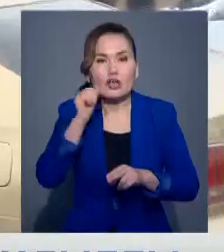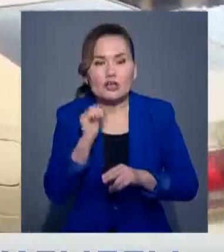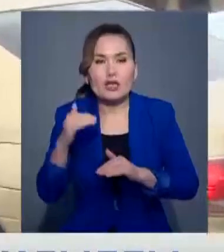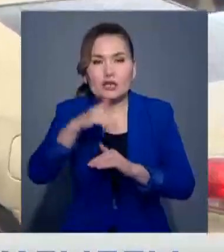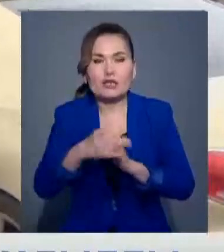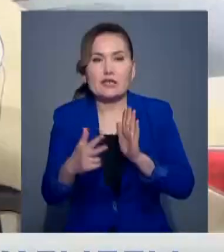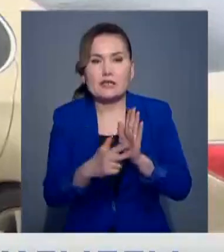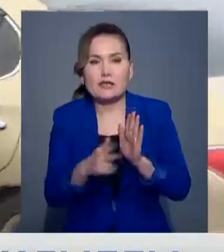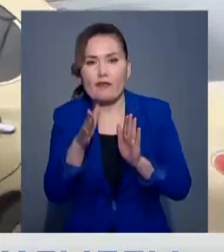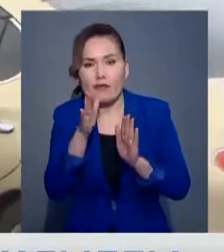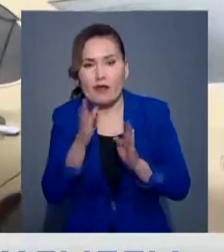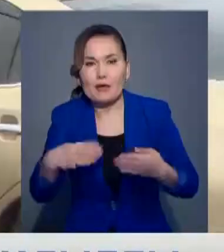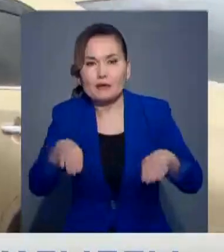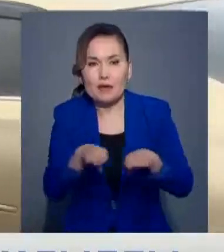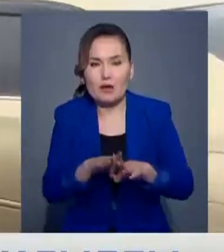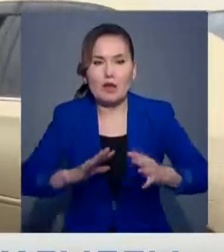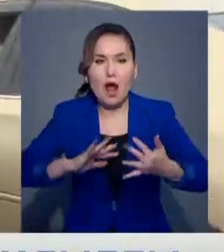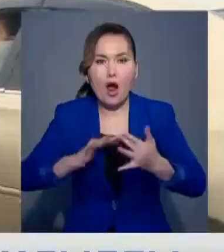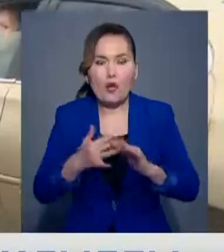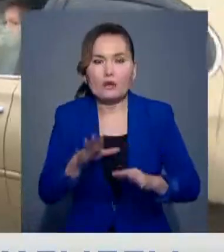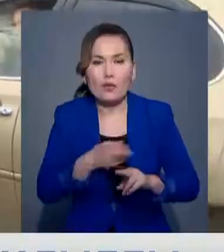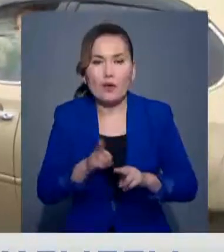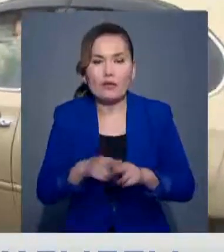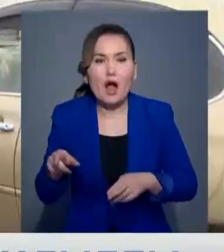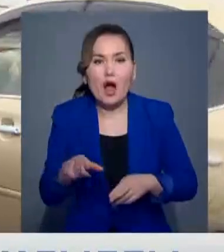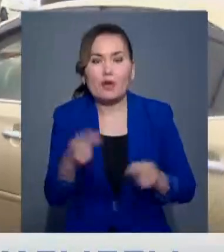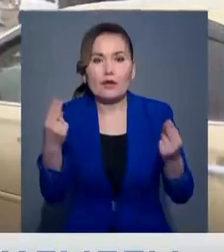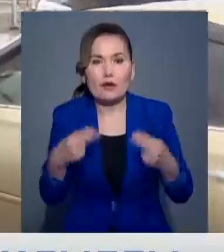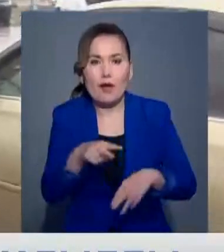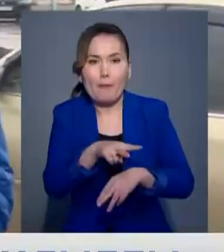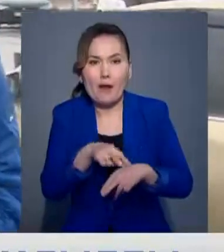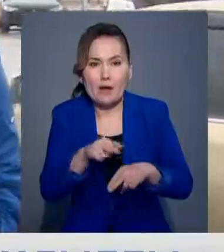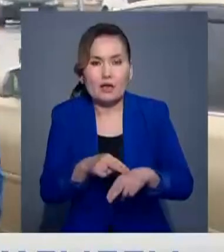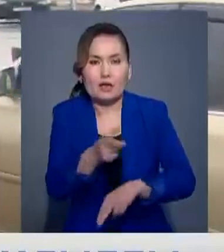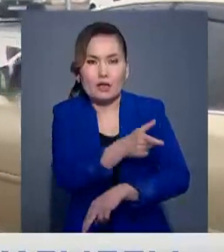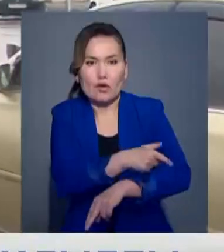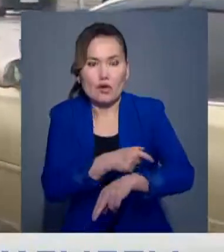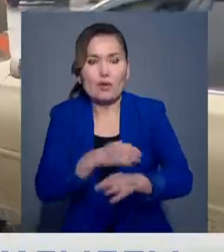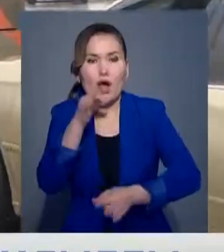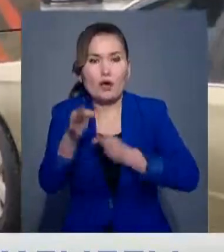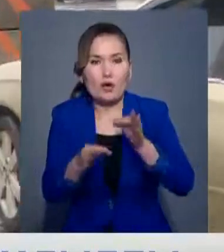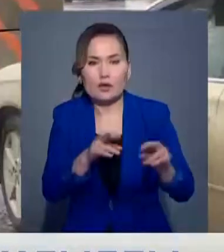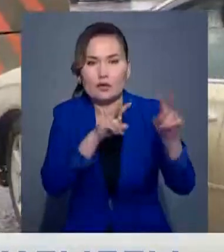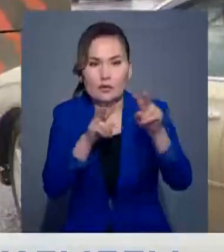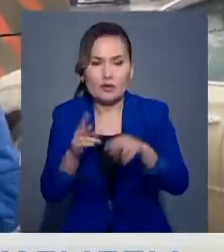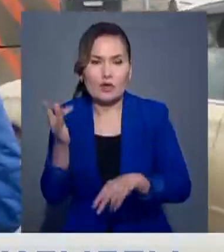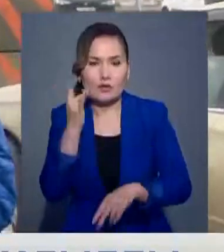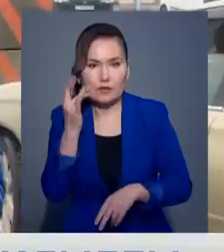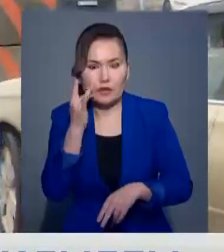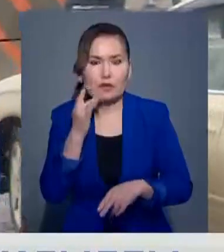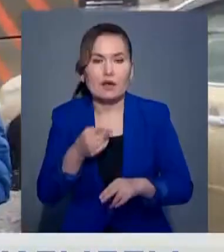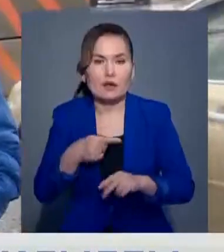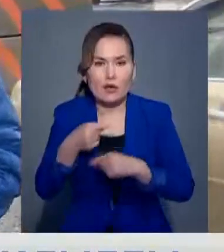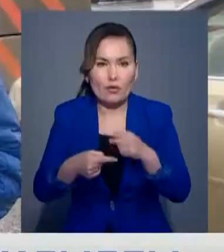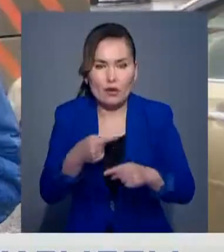8-де енгізілген екен. Елді мекенге кіреберісте блок бекеттер орнатылған. Бұл жерде патрульдік полиция қызметкерлері қызметін атқарып